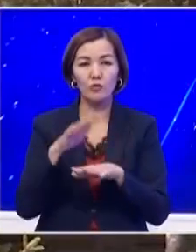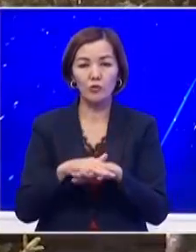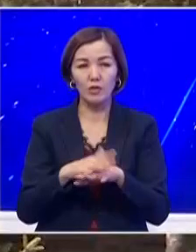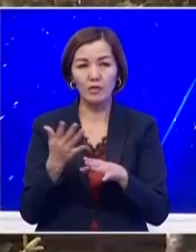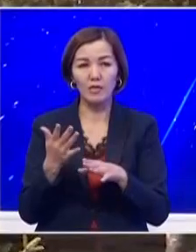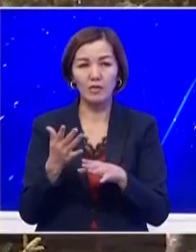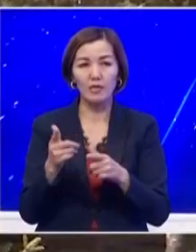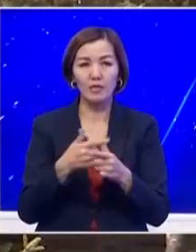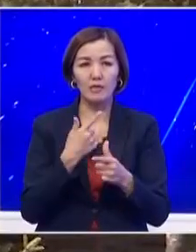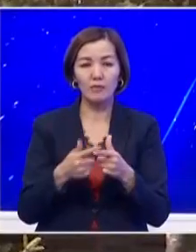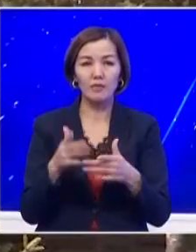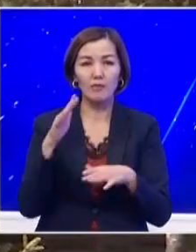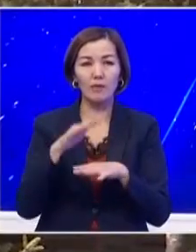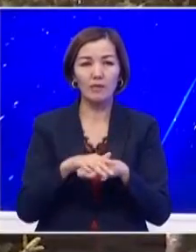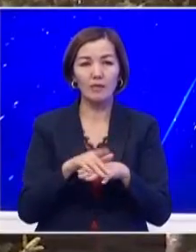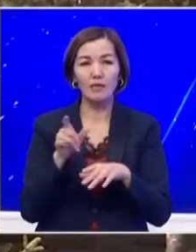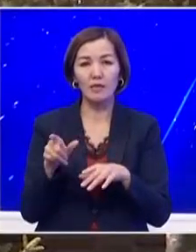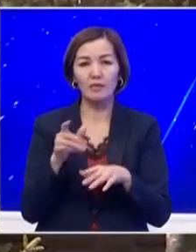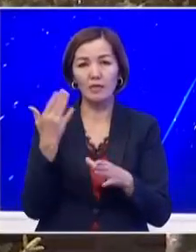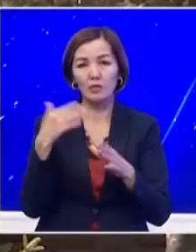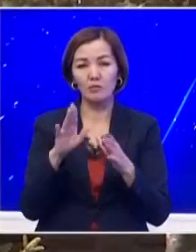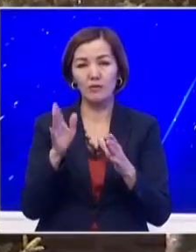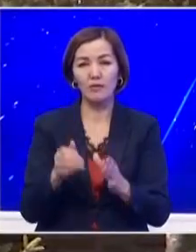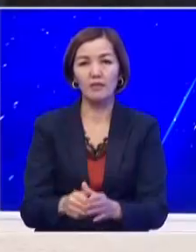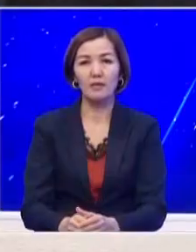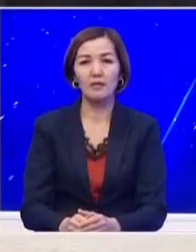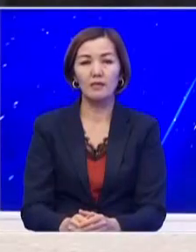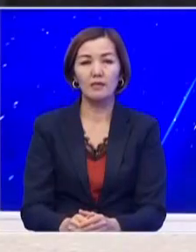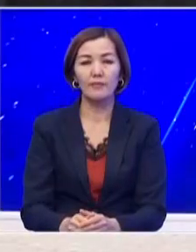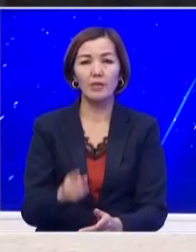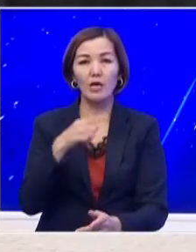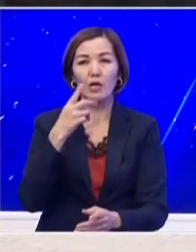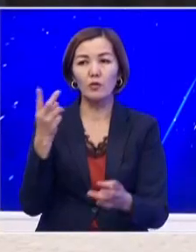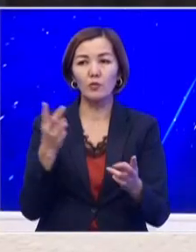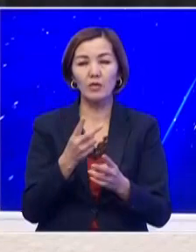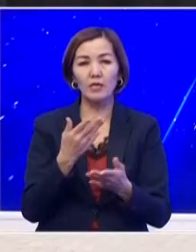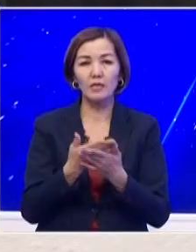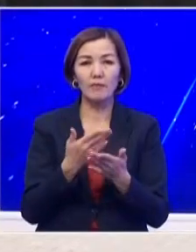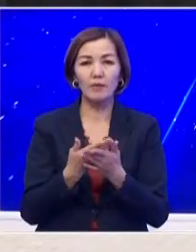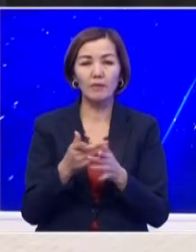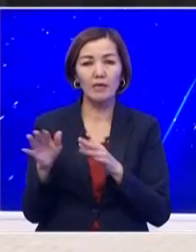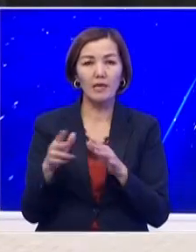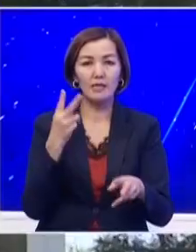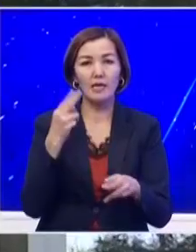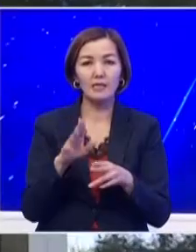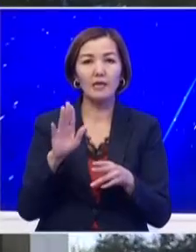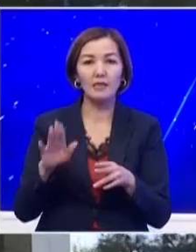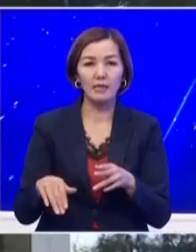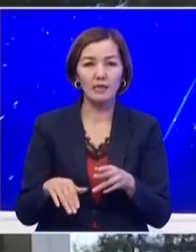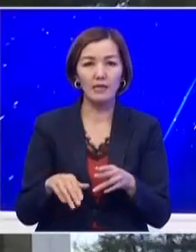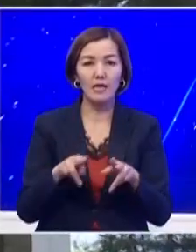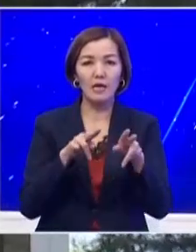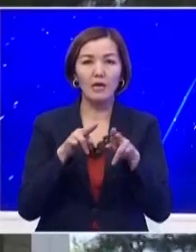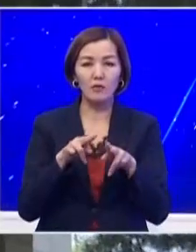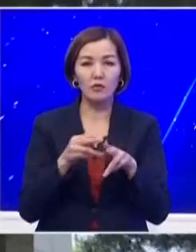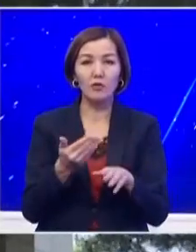немесе банкалық карталарына жіберілетінін хабарлаймыз. Айта кету керек, егер азаматтар акция аяқ салғаннан кейін қару жарақ